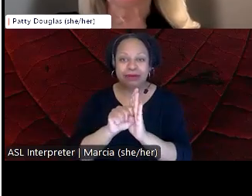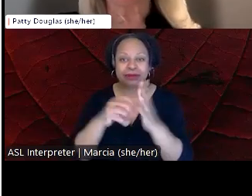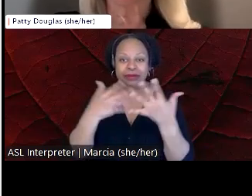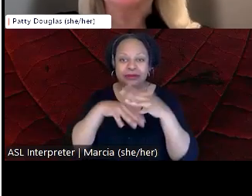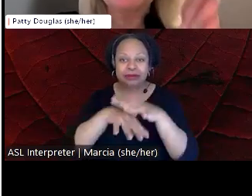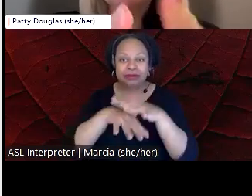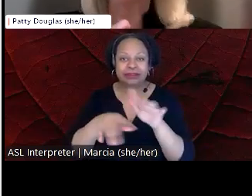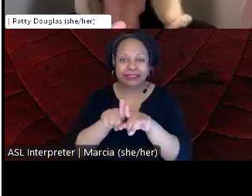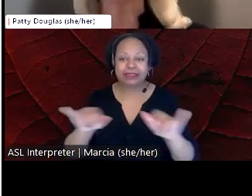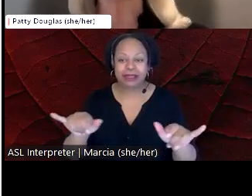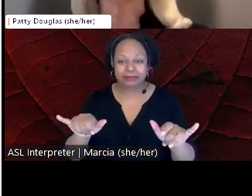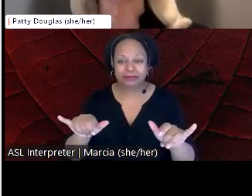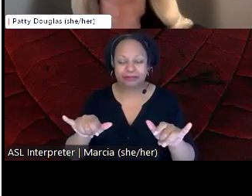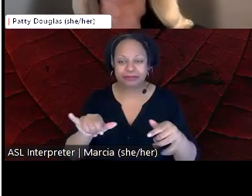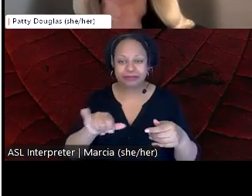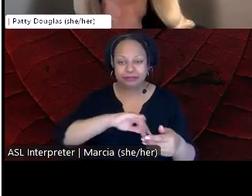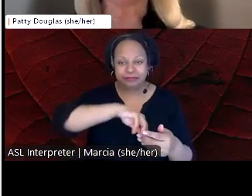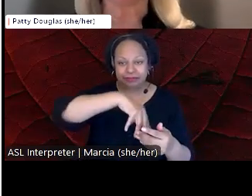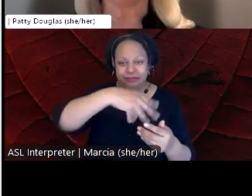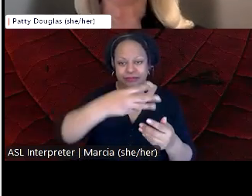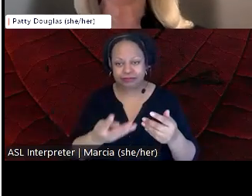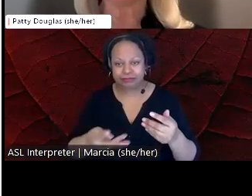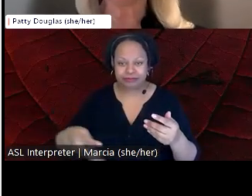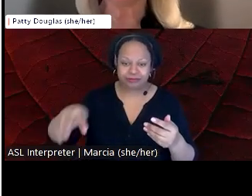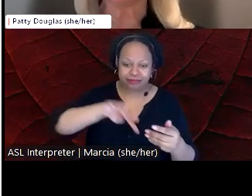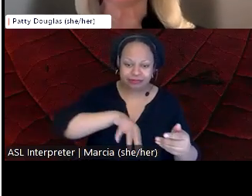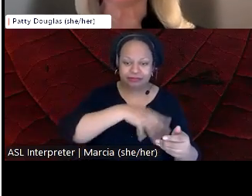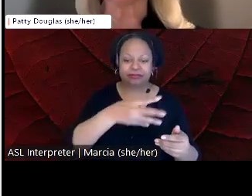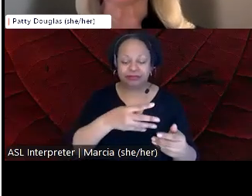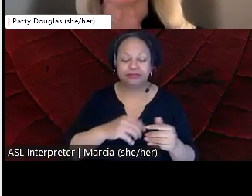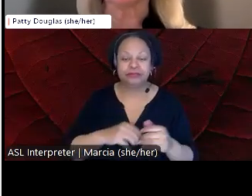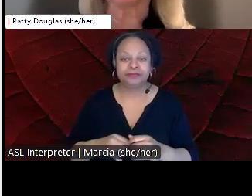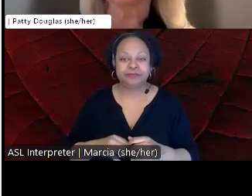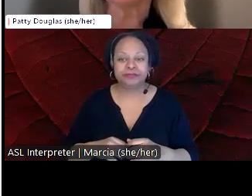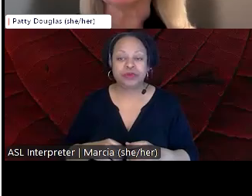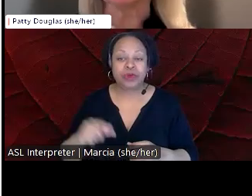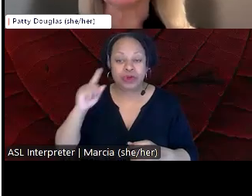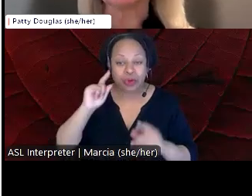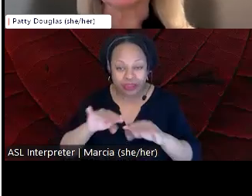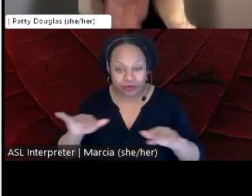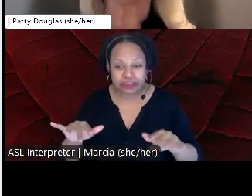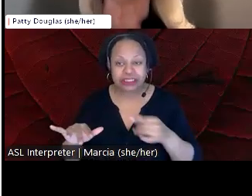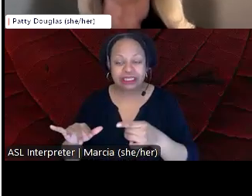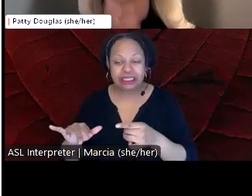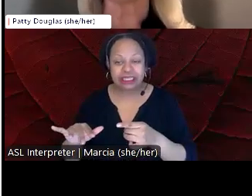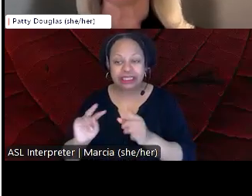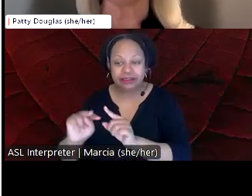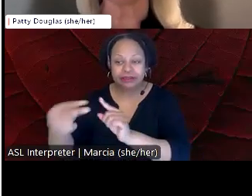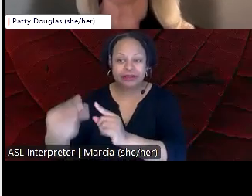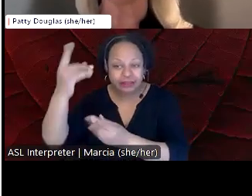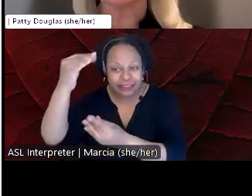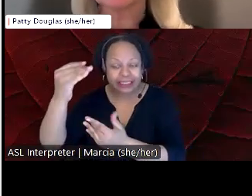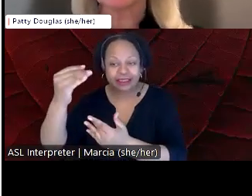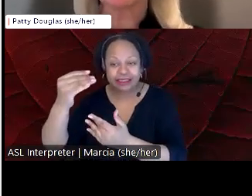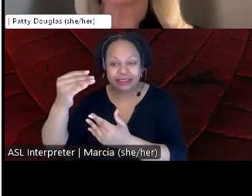diapo. Maintenant, le paradigme de la neurodiversité par rapport au paradigme de la pathologie, c'est un petit peu la théorie qui sous-tend le mouvement